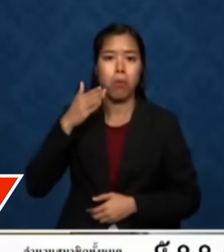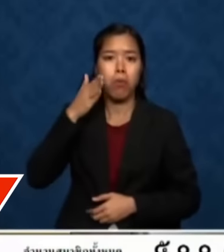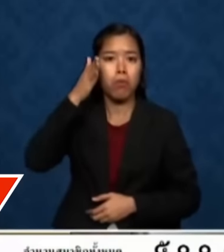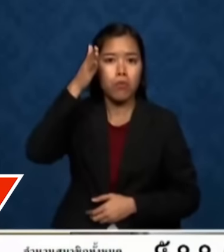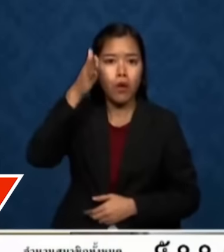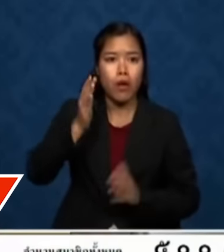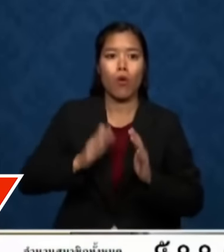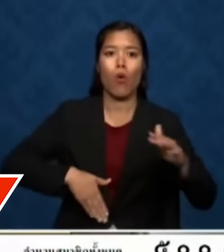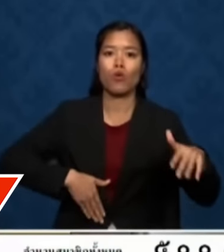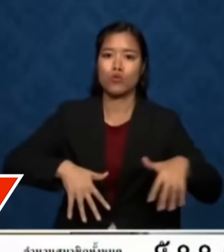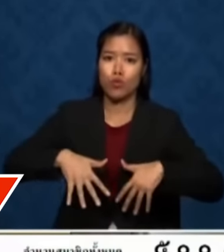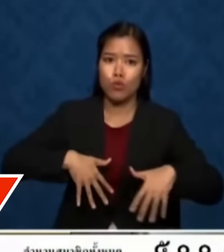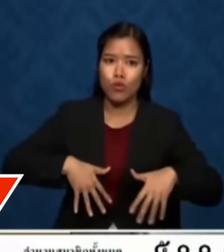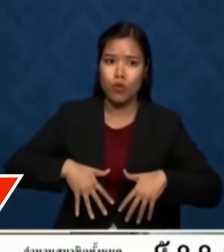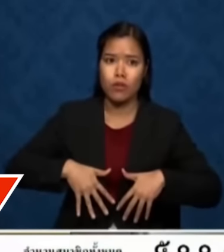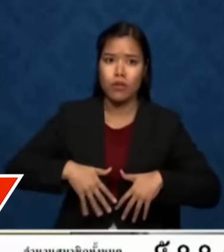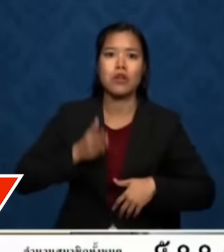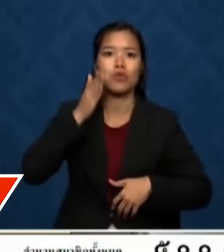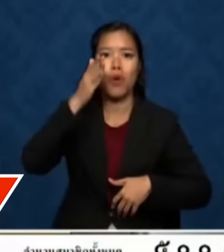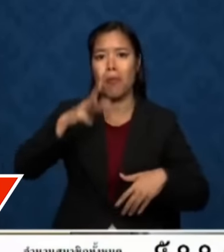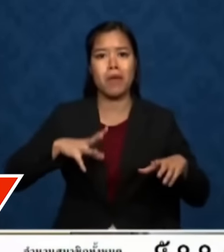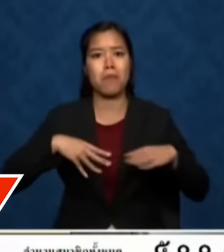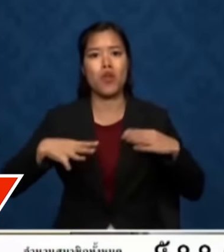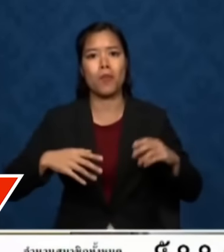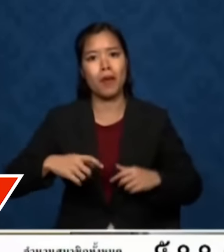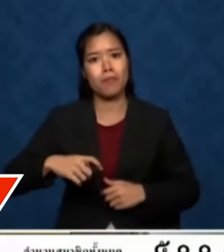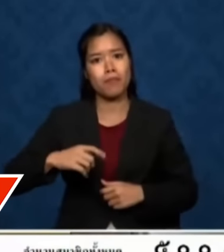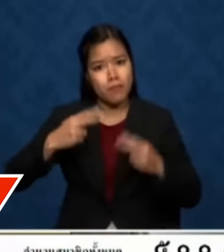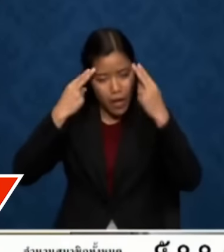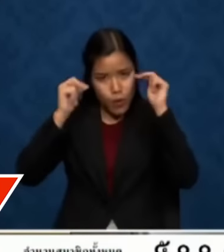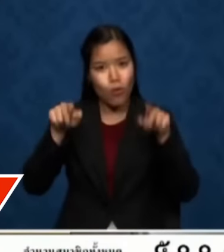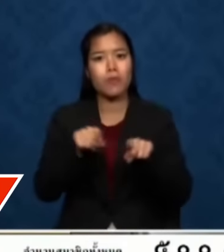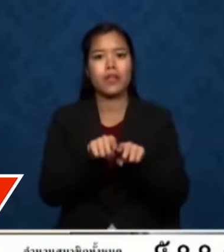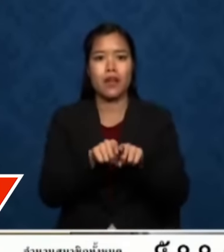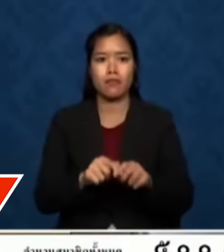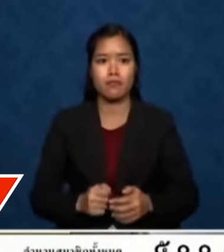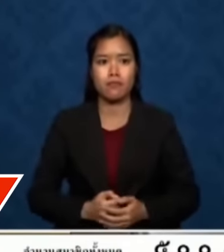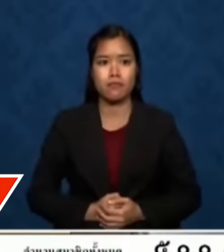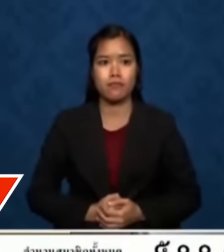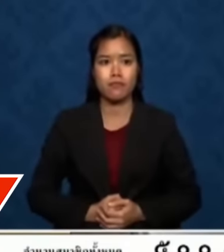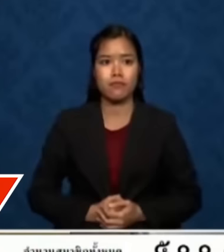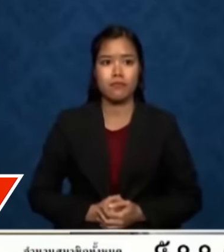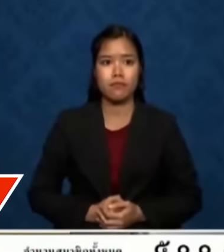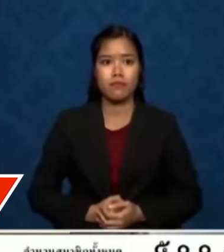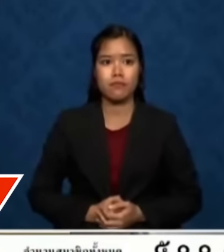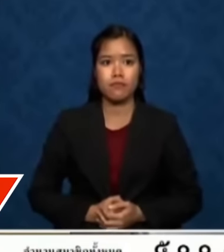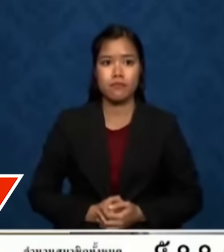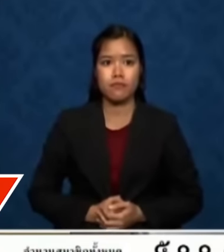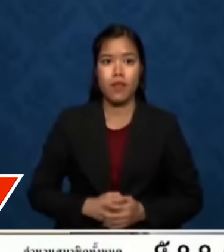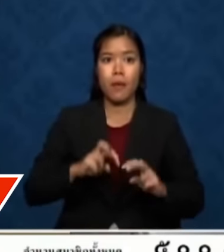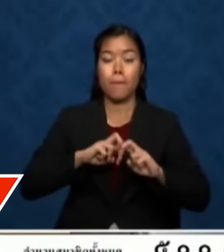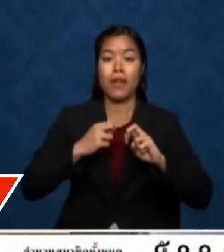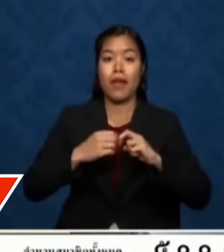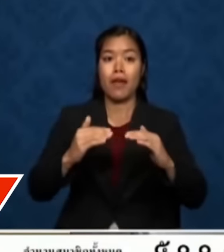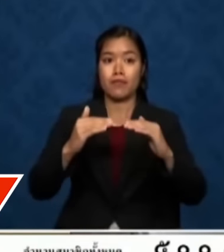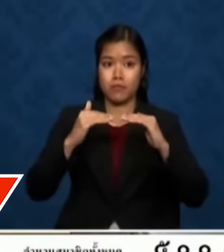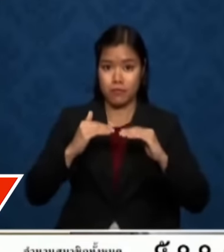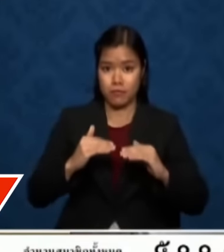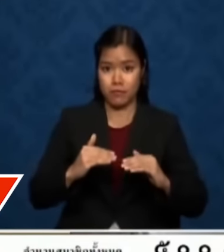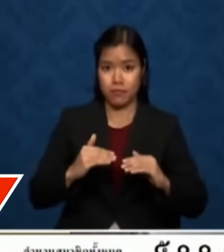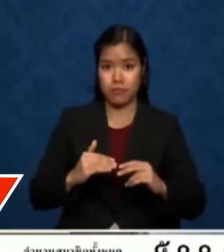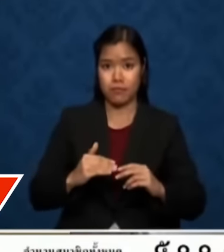พี่น้องประชาชนเขาจะไม่ยอมรับในตัวท่านเช่นกัน ปัญหาต่อมาค่ะ